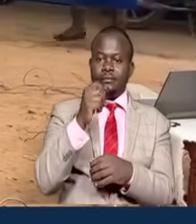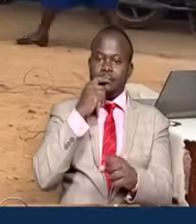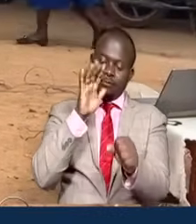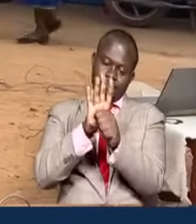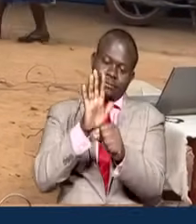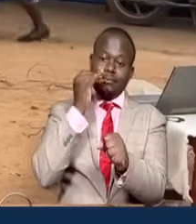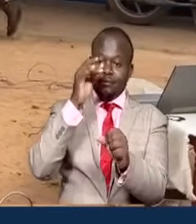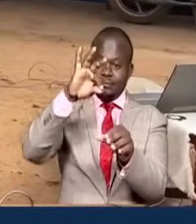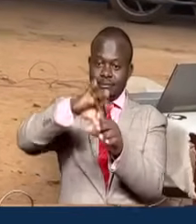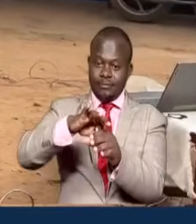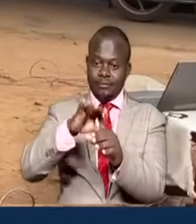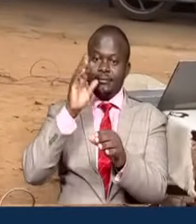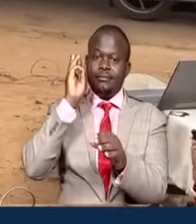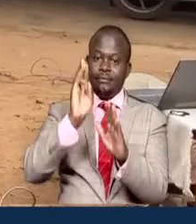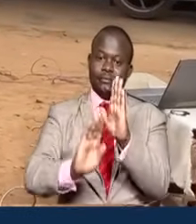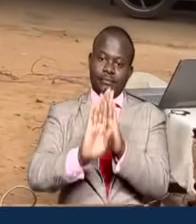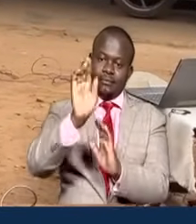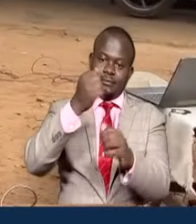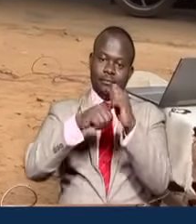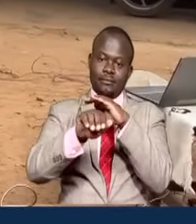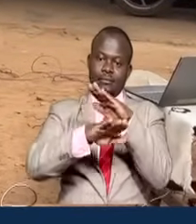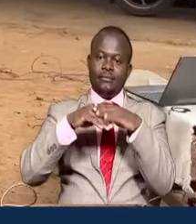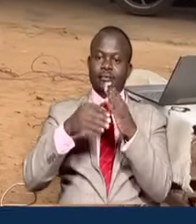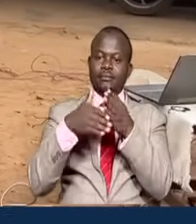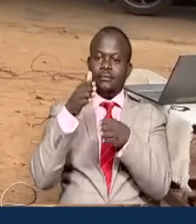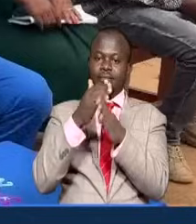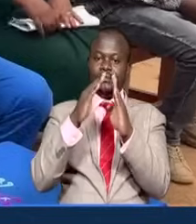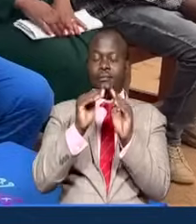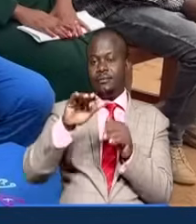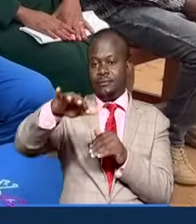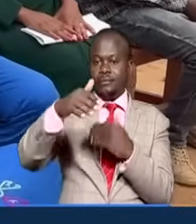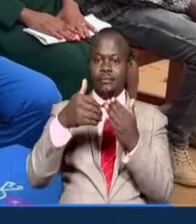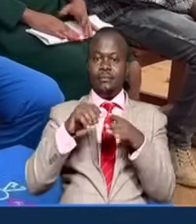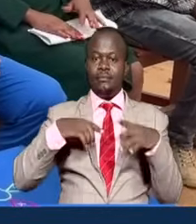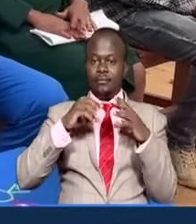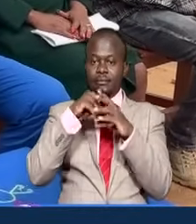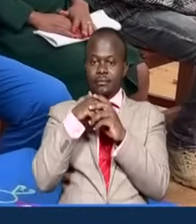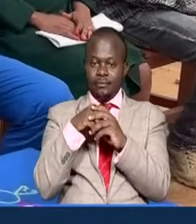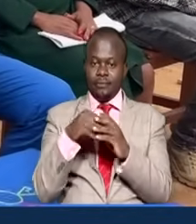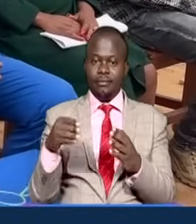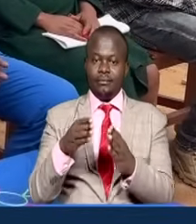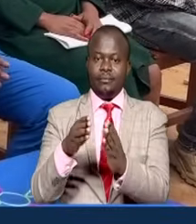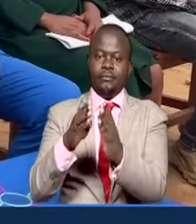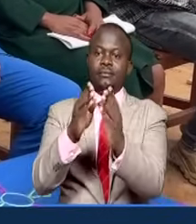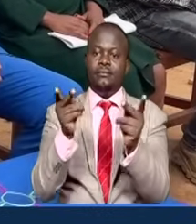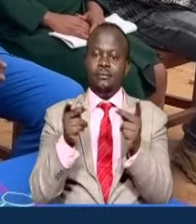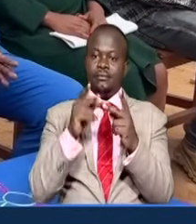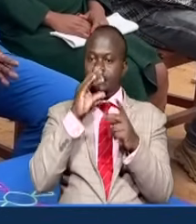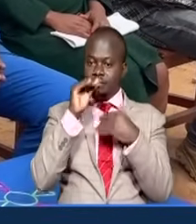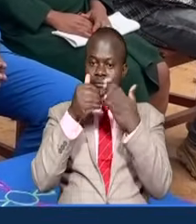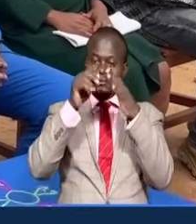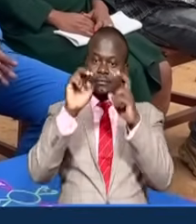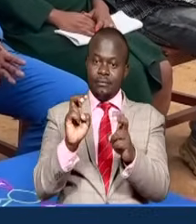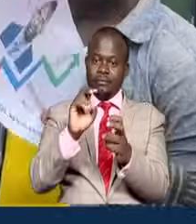ko nibamutora azateza imbere ibikorwa remezo birimo kubaka inzu ziciriritse zo kubamo imihanda, aho avuga ko mu